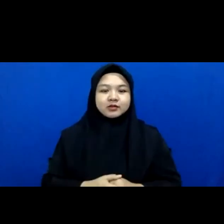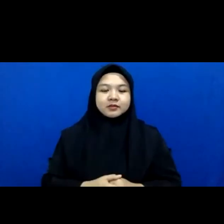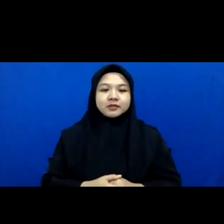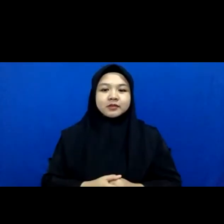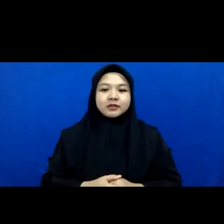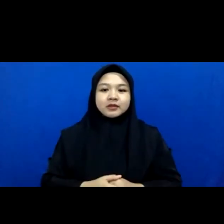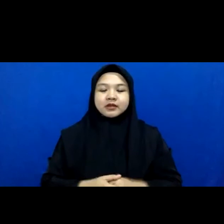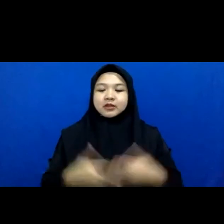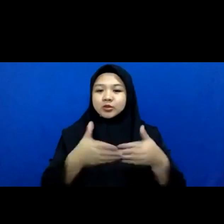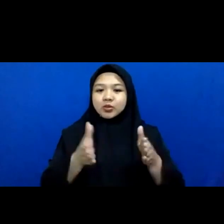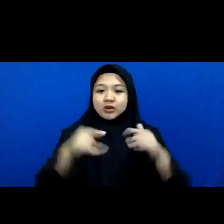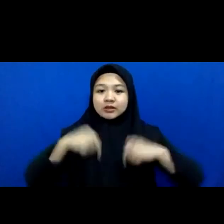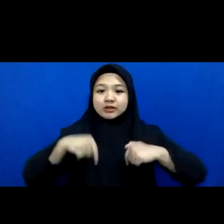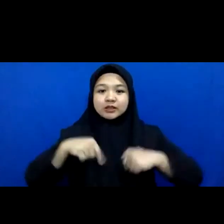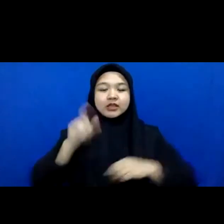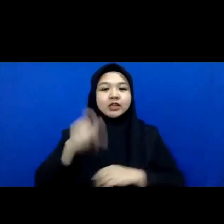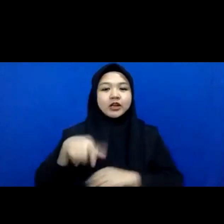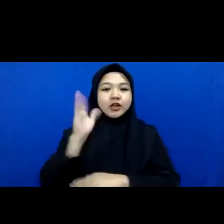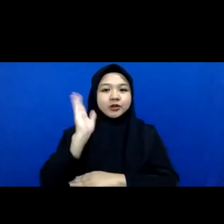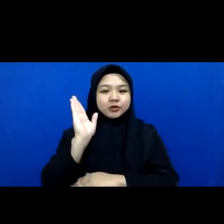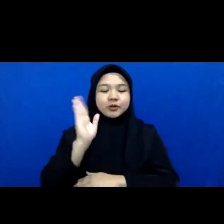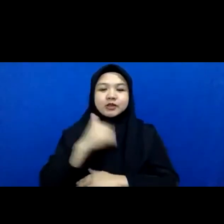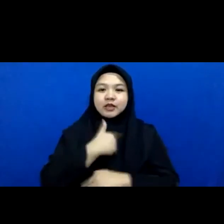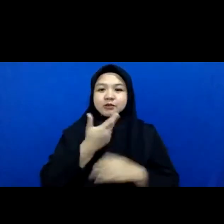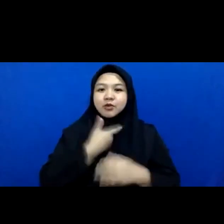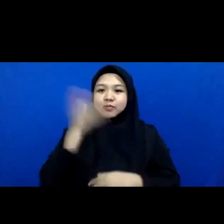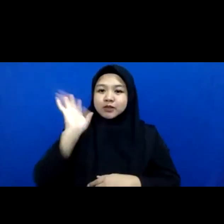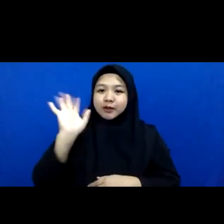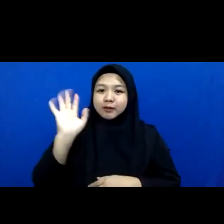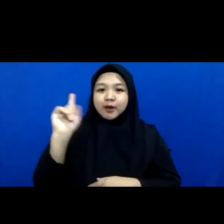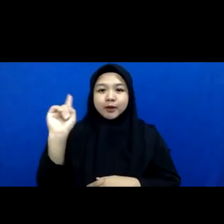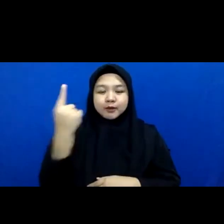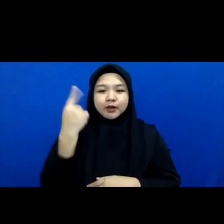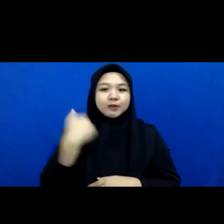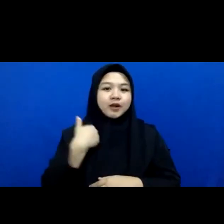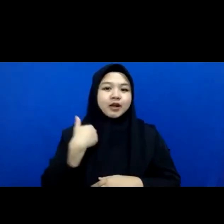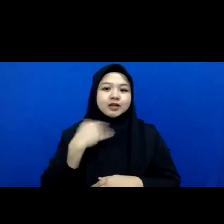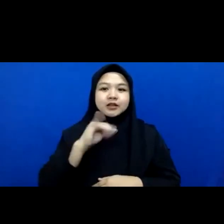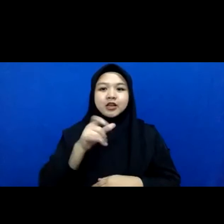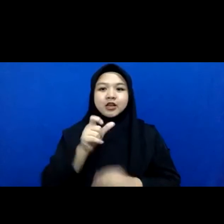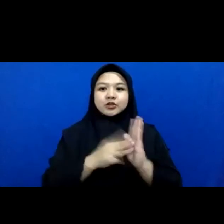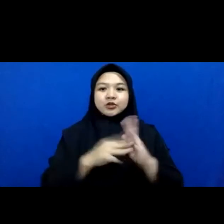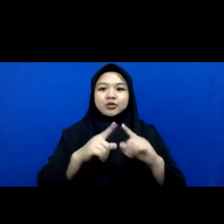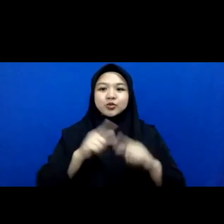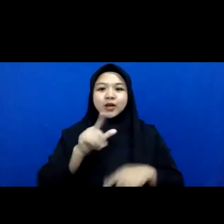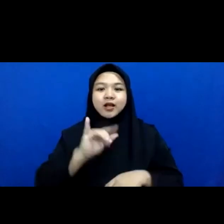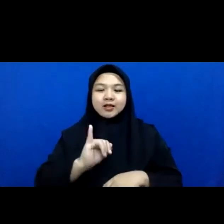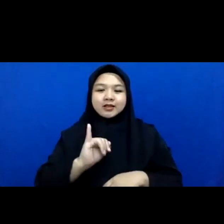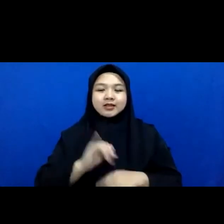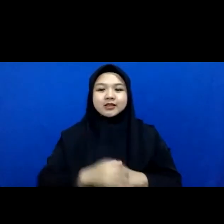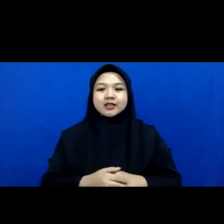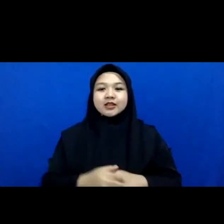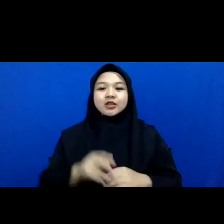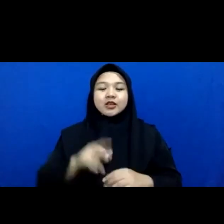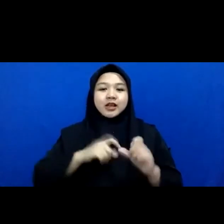virtual ini. Izinkan saya untuk menyapa. Yang pertama ada Mas Jumali Sapta Agung, SOS,